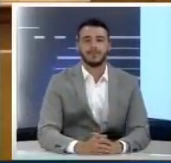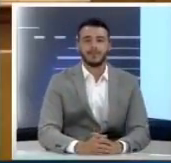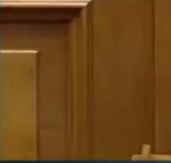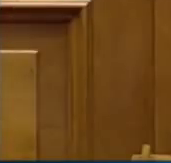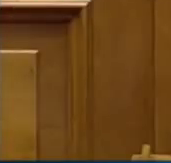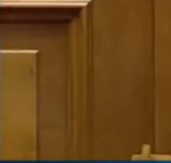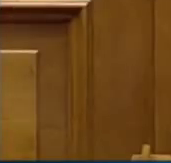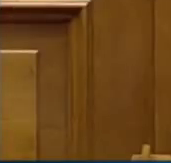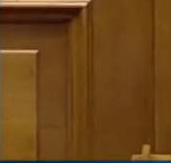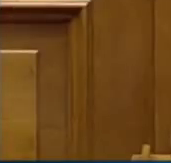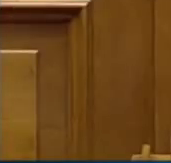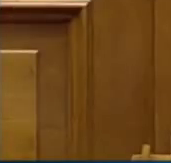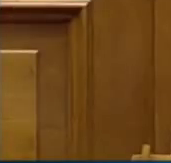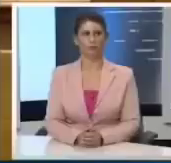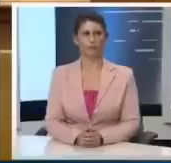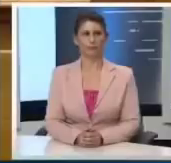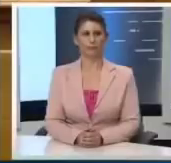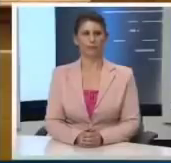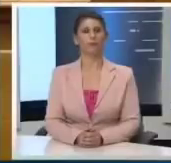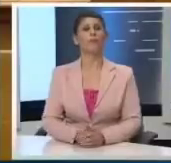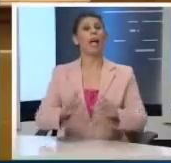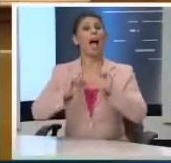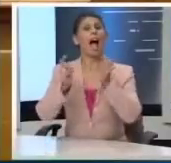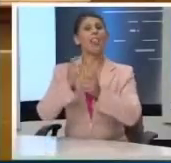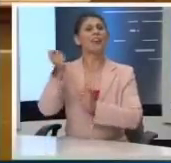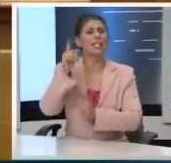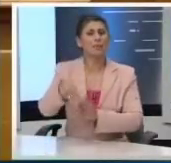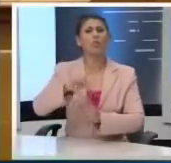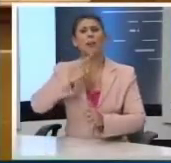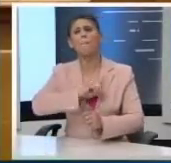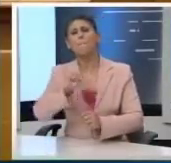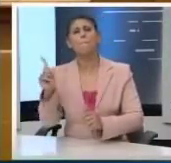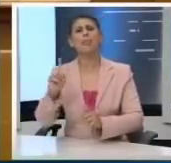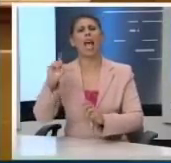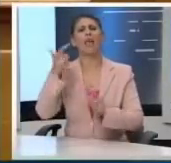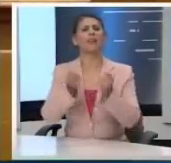μη εθνικισμός. Διεθνισμός ή το εθνικό κράτος.